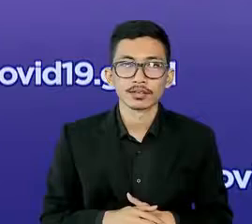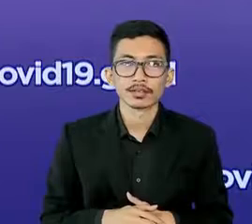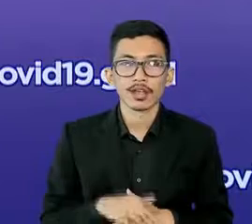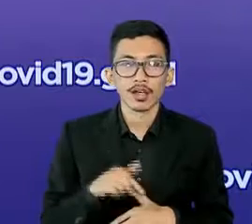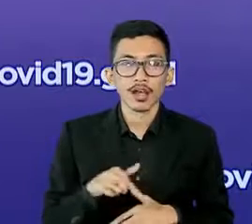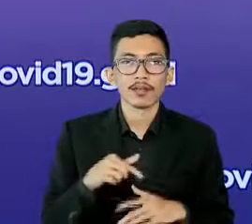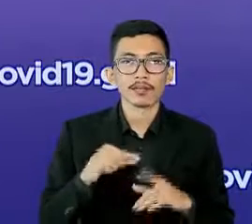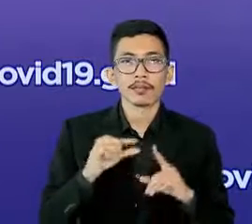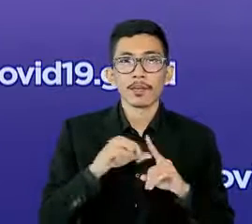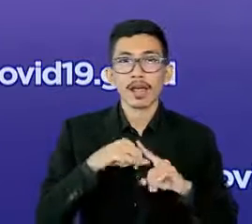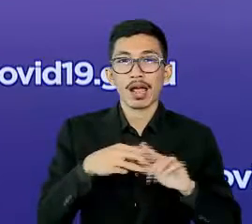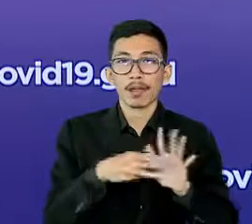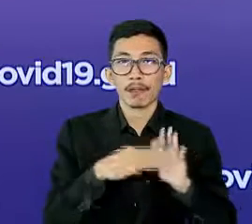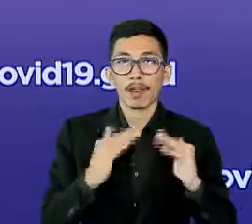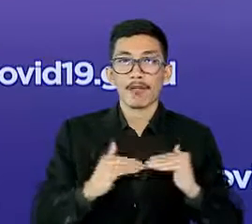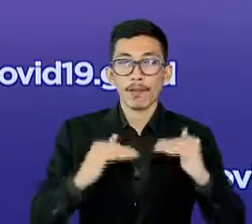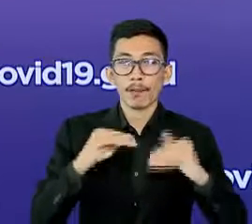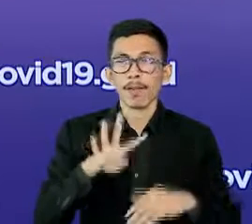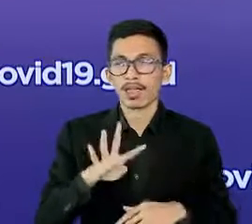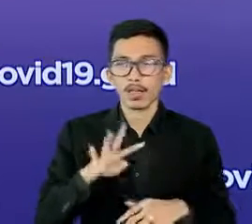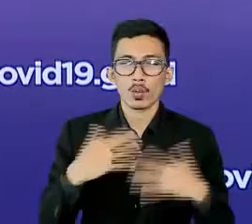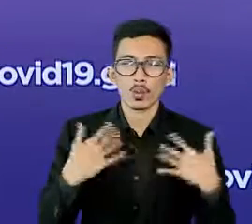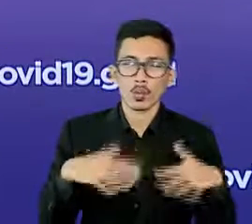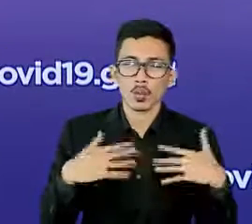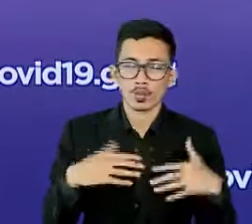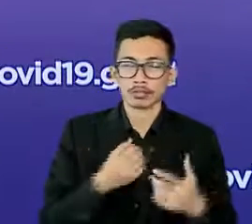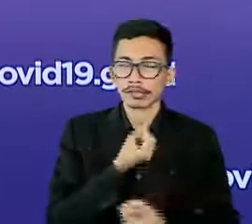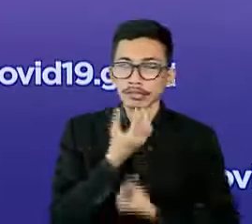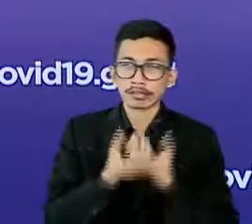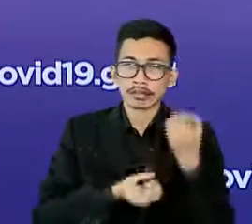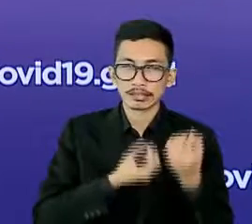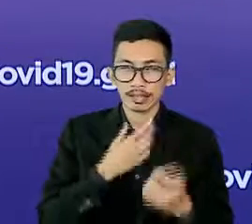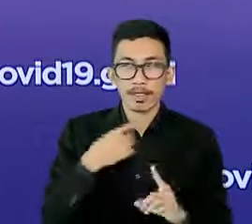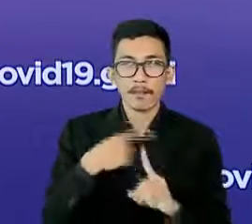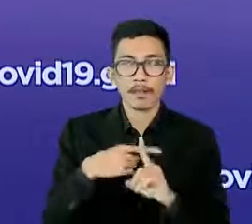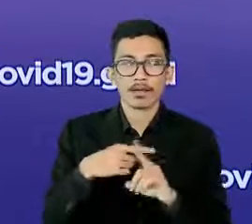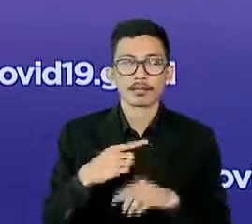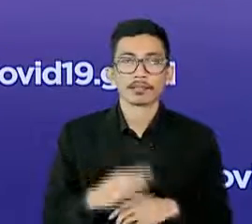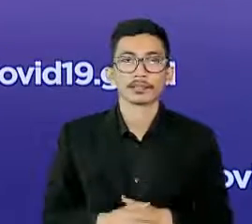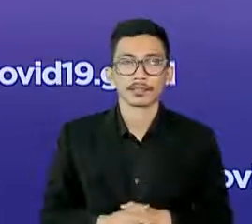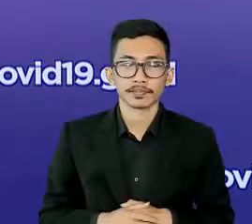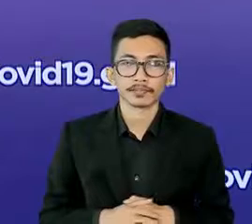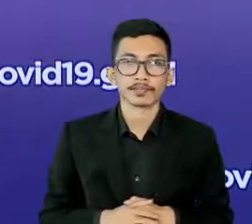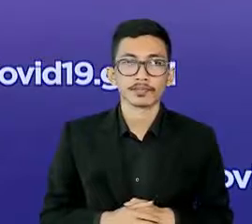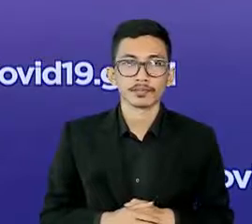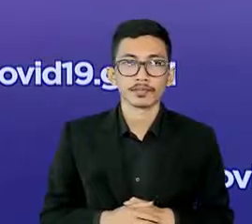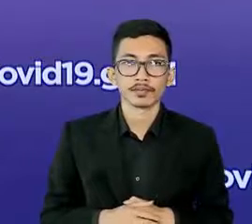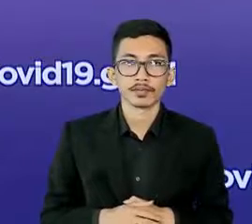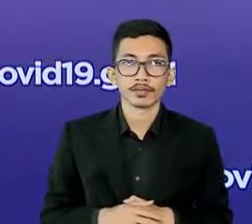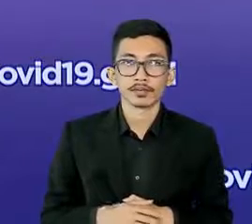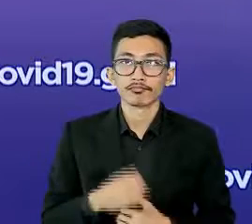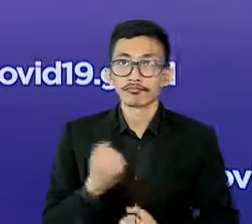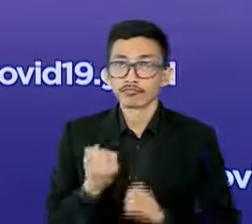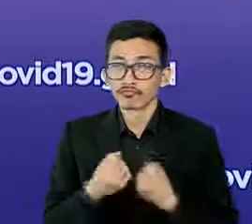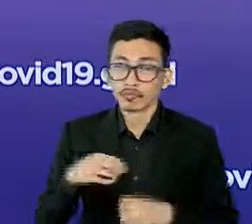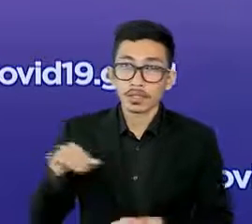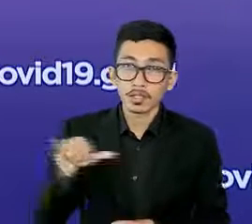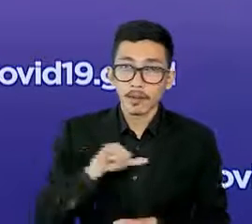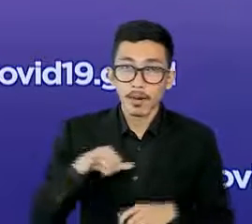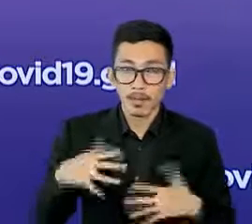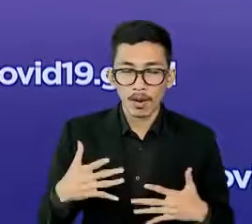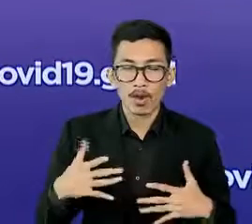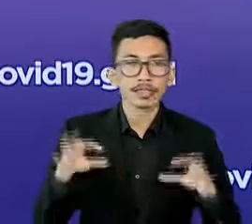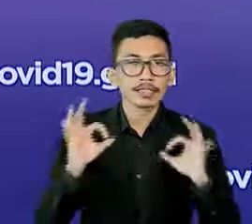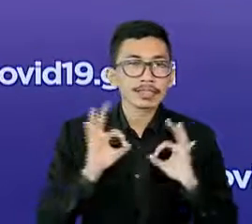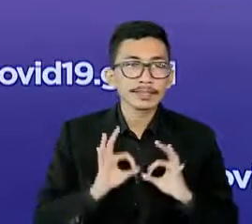19 dalam PPKI melevel 4 ini yang perlu kita lakukan bersama adalah disiplin